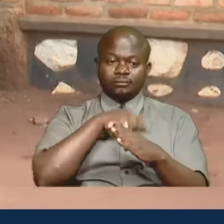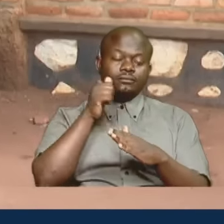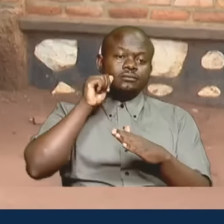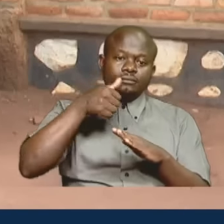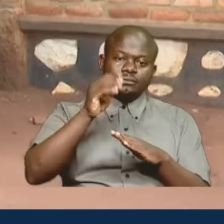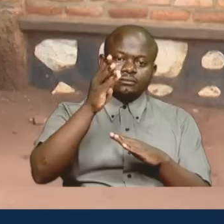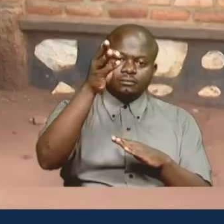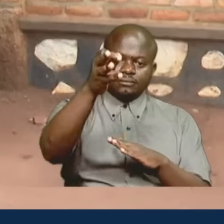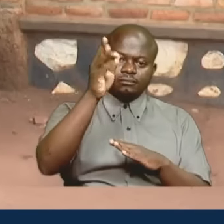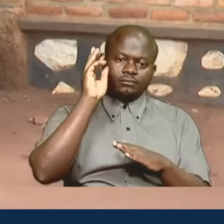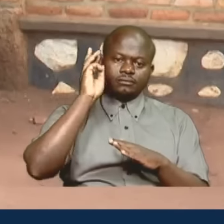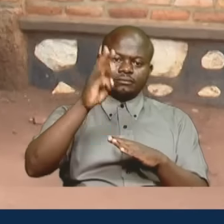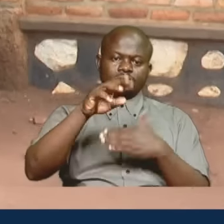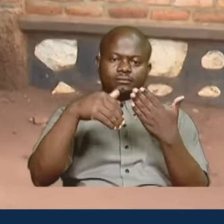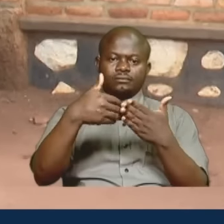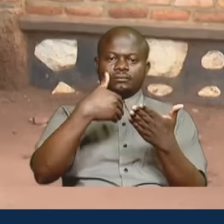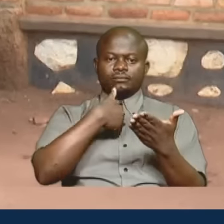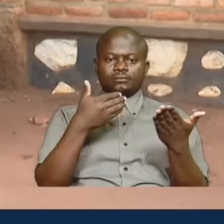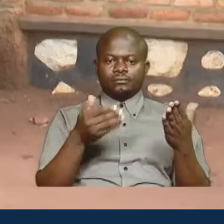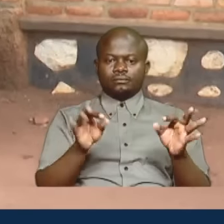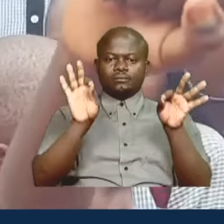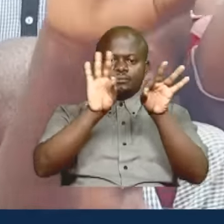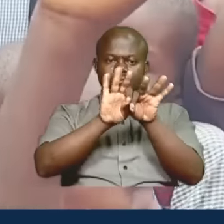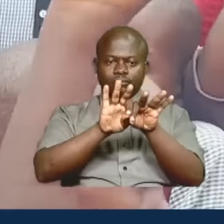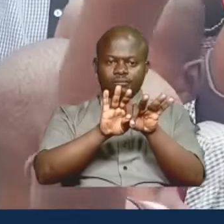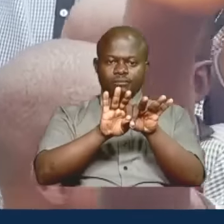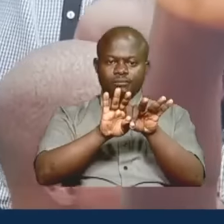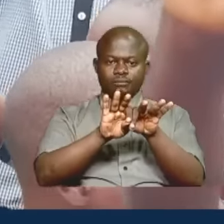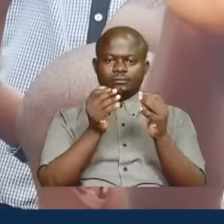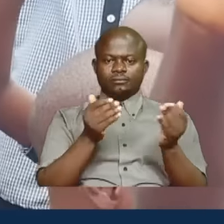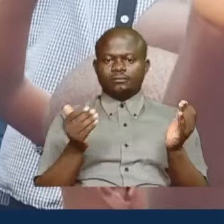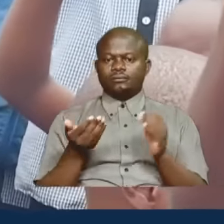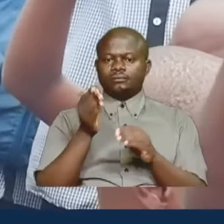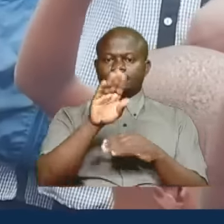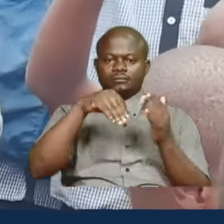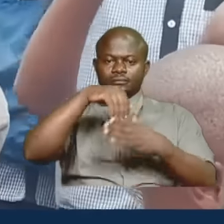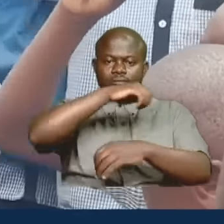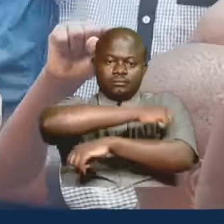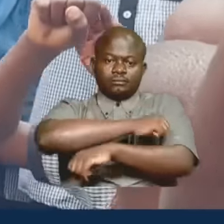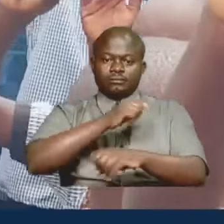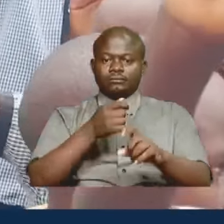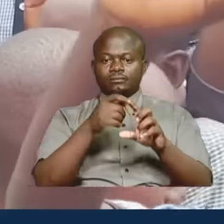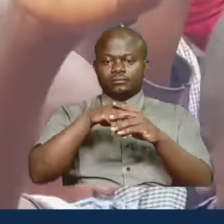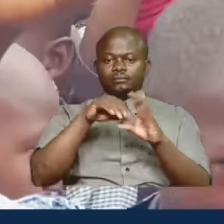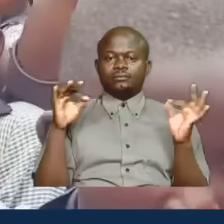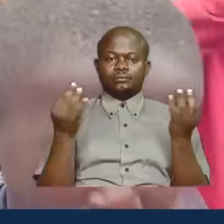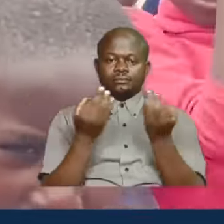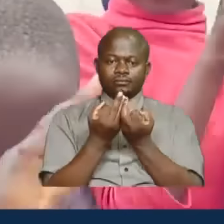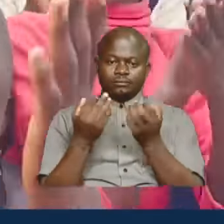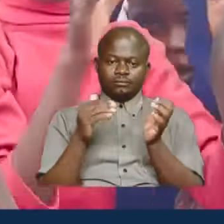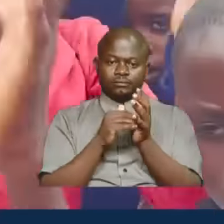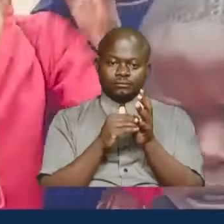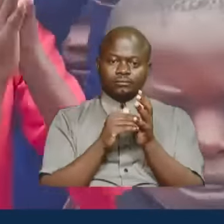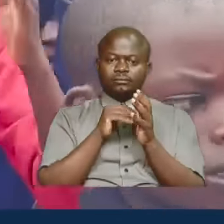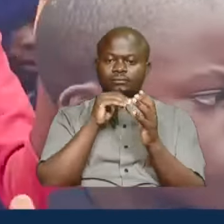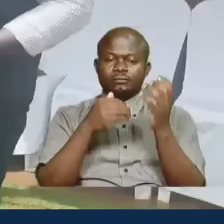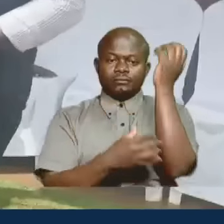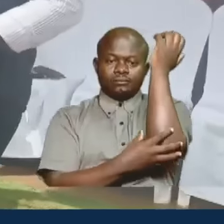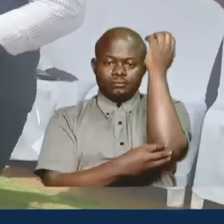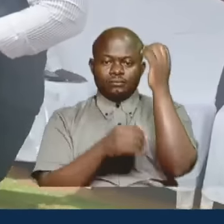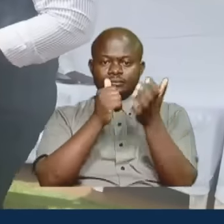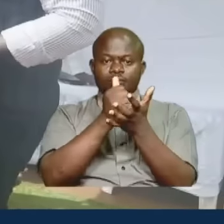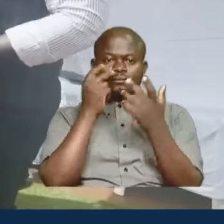hazaza byazagirira akamaro. Abana bagarutse mu ishuri baturuka mu miryango itishoboye bafashwa